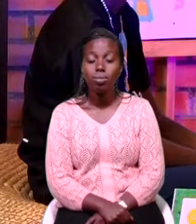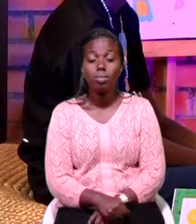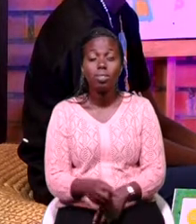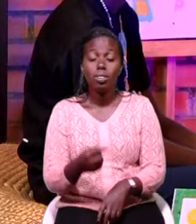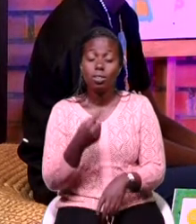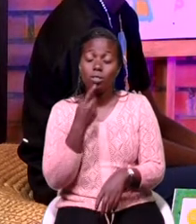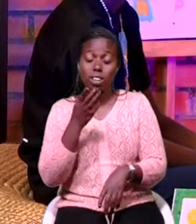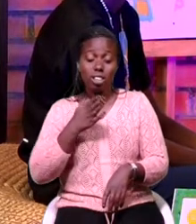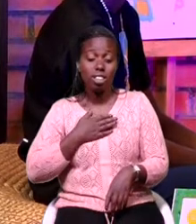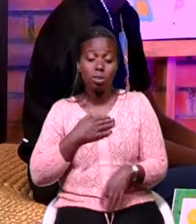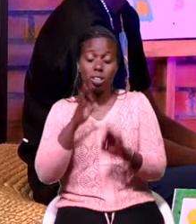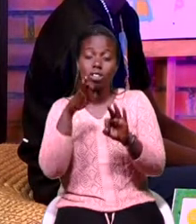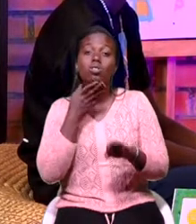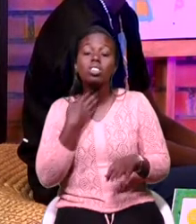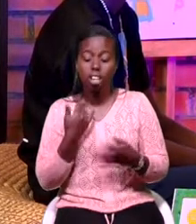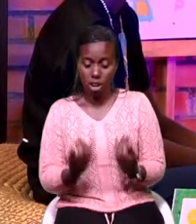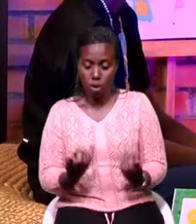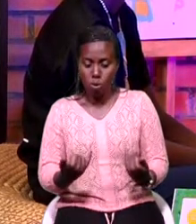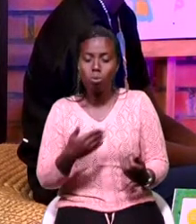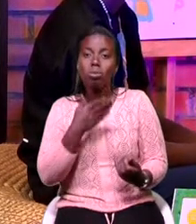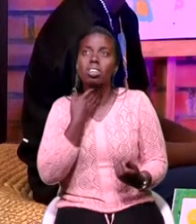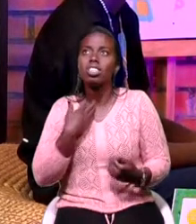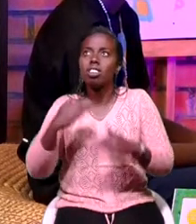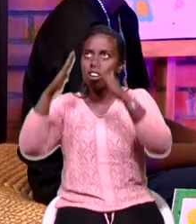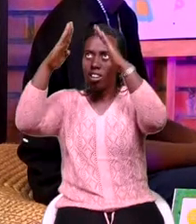Ati jyewe icyo nkeneye nonaha, ndashaka inzu,